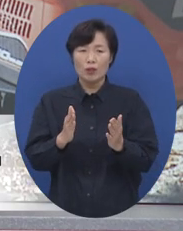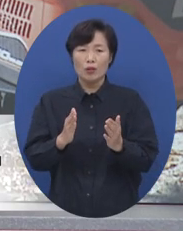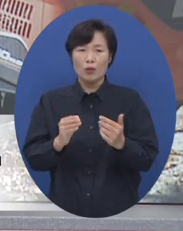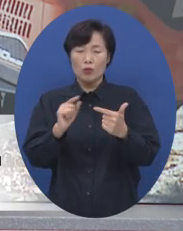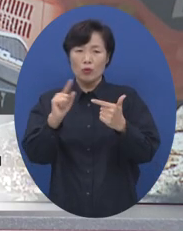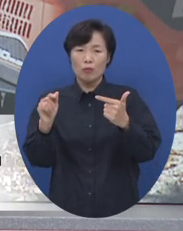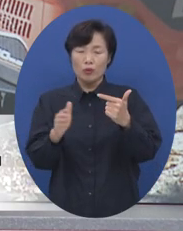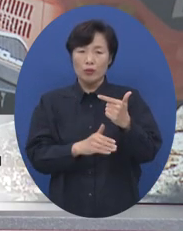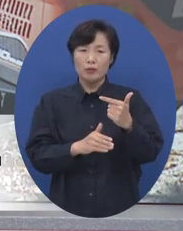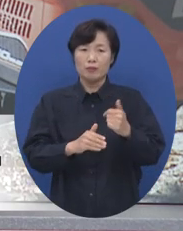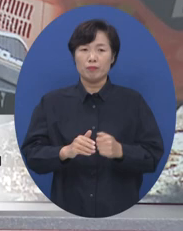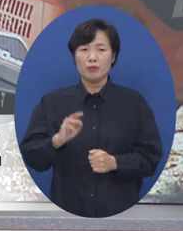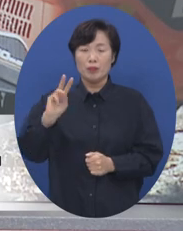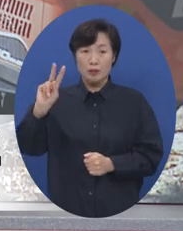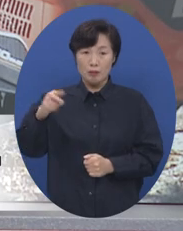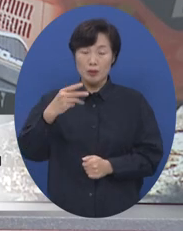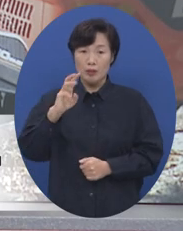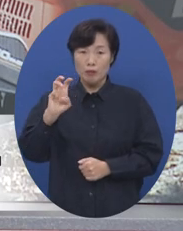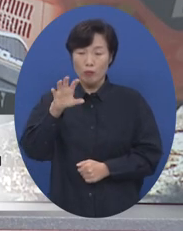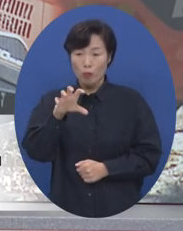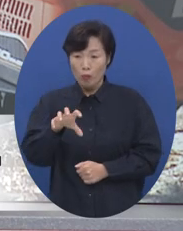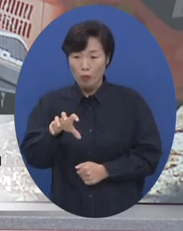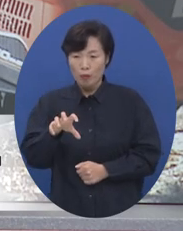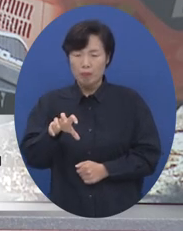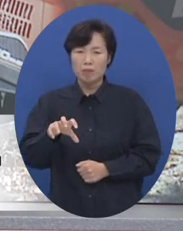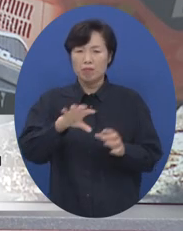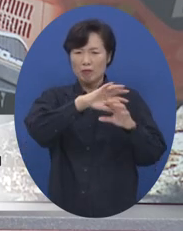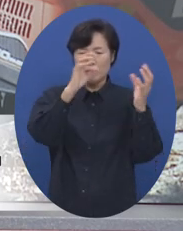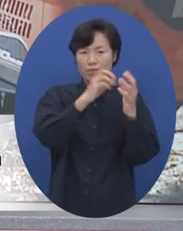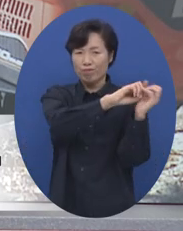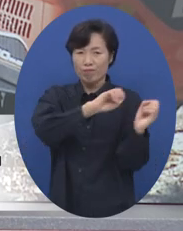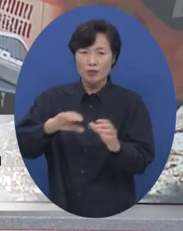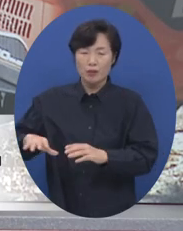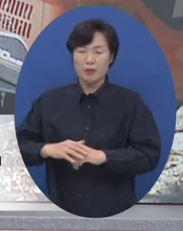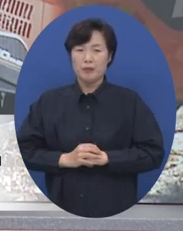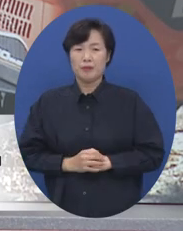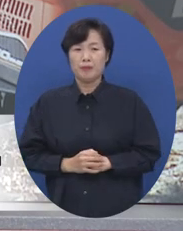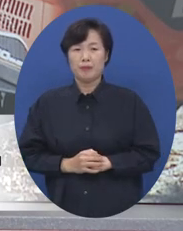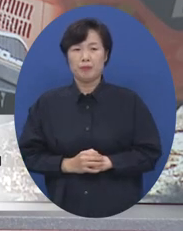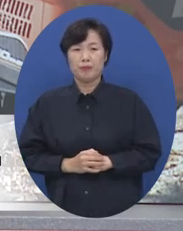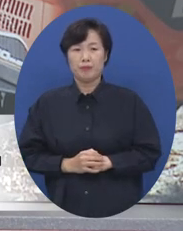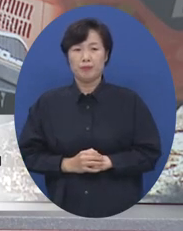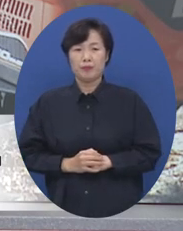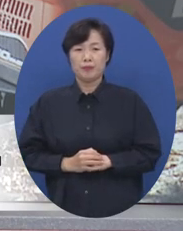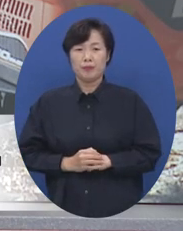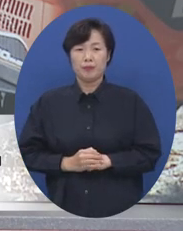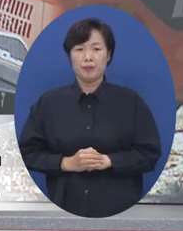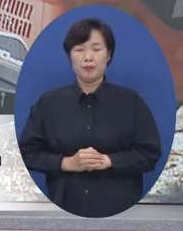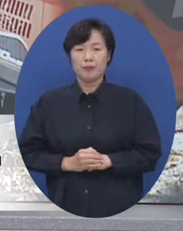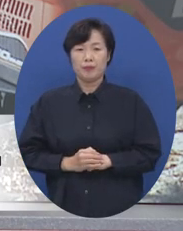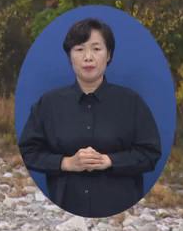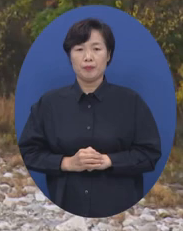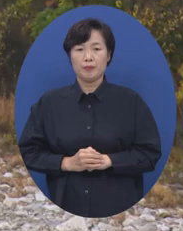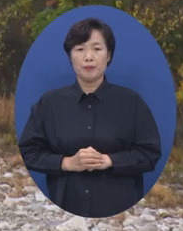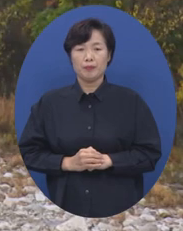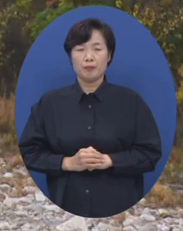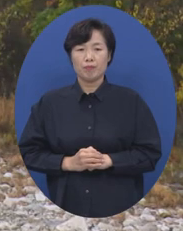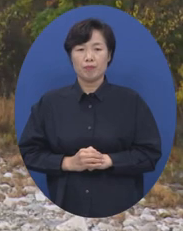부터 시작해 이를 30여 곳의 불법 시설을 철거 했읍니다 경제 북도 김태희 3 보도 없다